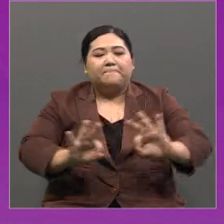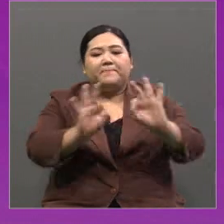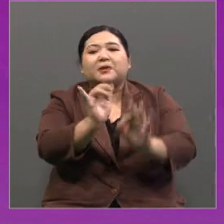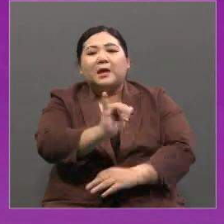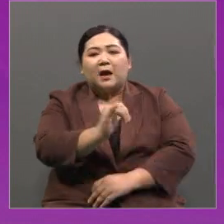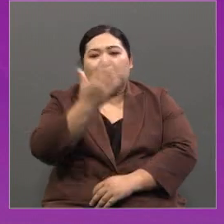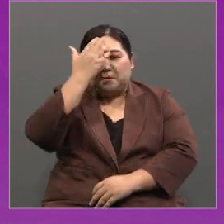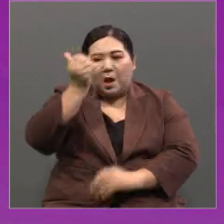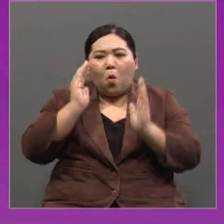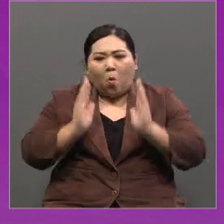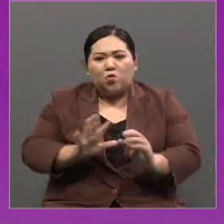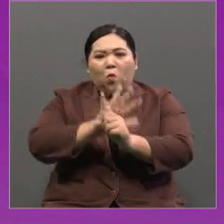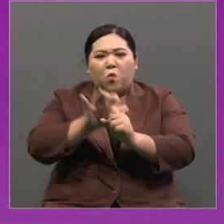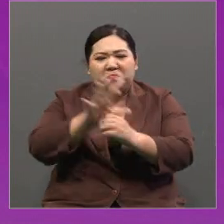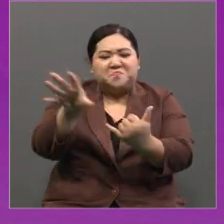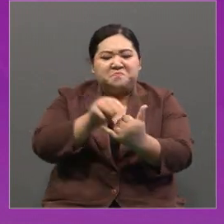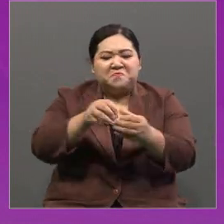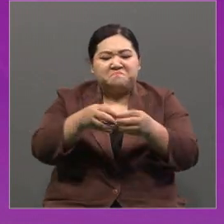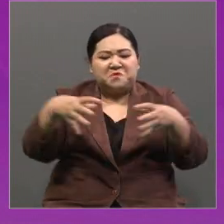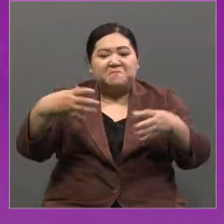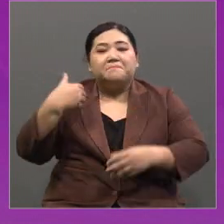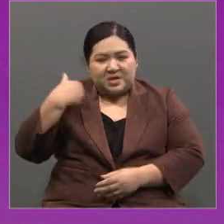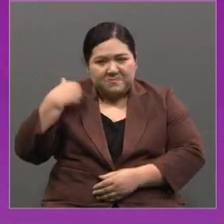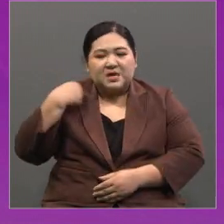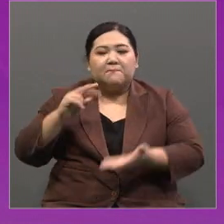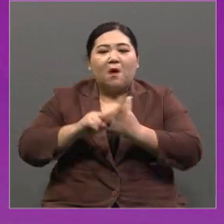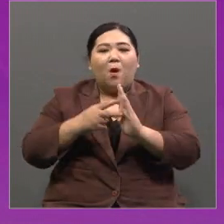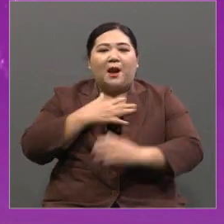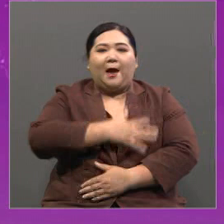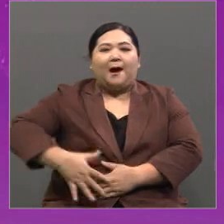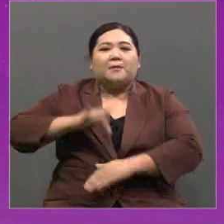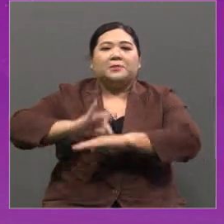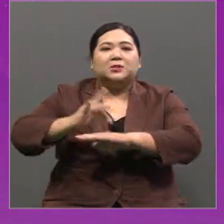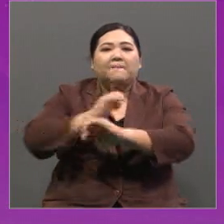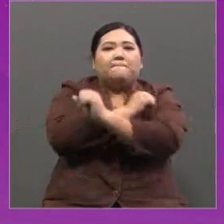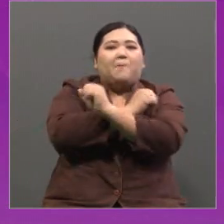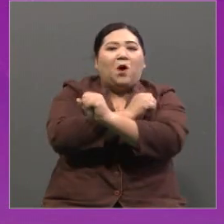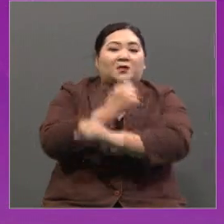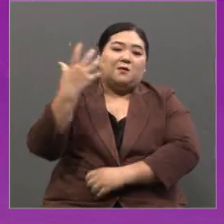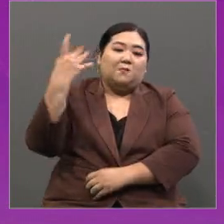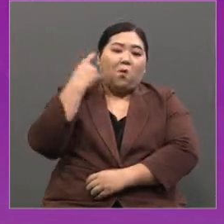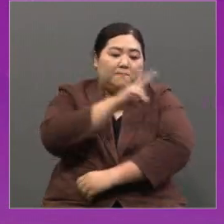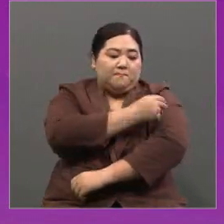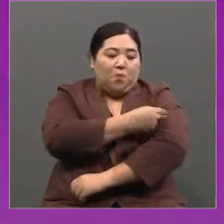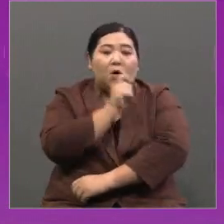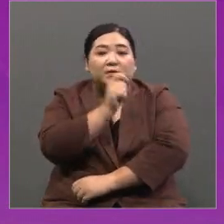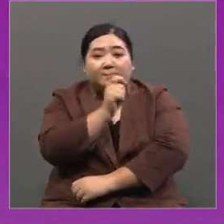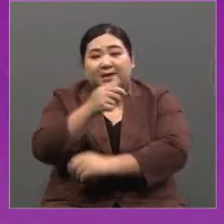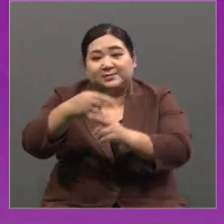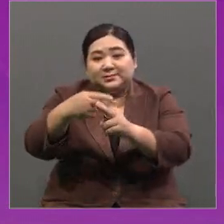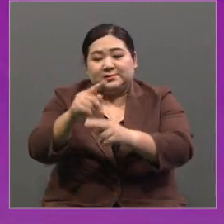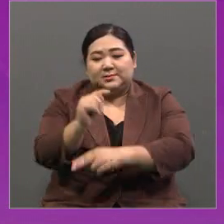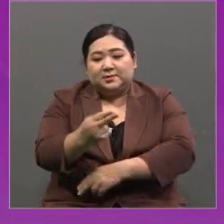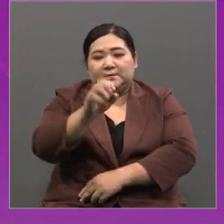องก็มีผู้ติดเชื้อค่อนข้างเยอะไปแล้วก็จะมีภูมิคุ้มกันอย่างที่เราสัมภาษณ์หมอดื้อไปเมื่อวานนี้คุณหมอธีรวัตรเองบอกว่าคนที่ติดเชื้อแล้ว